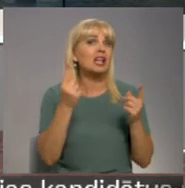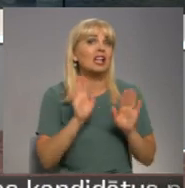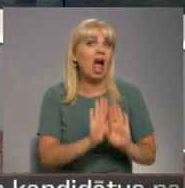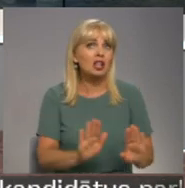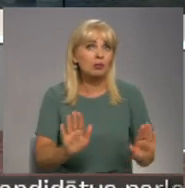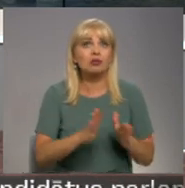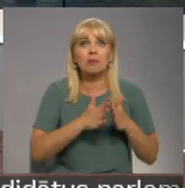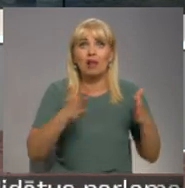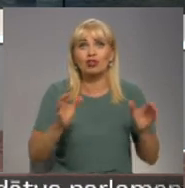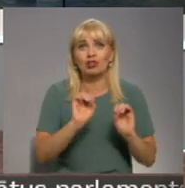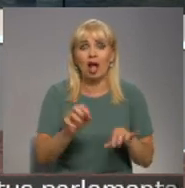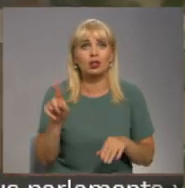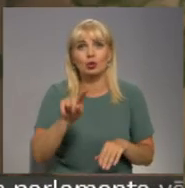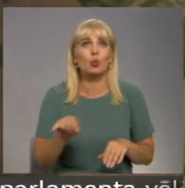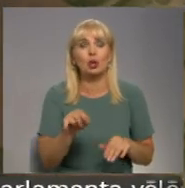skrundas televīzijā.